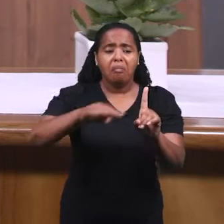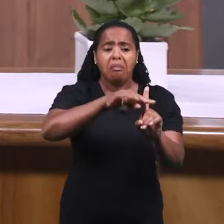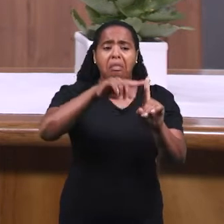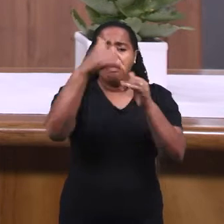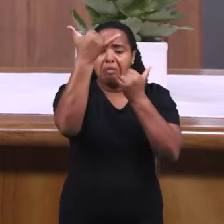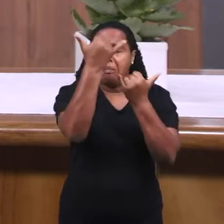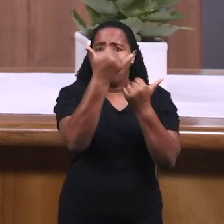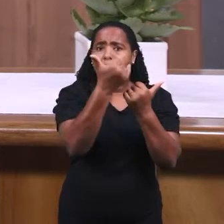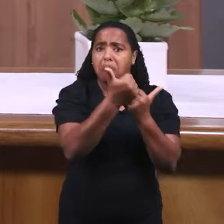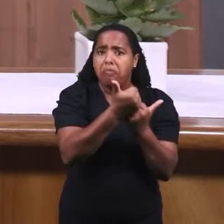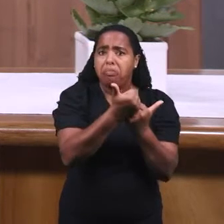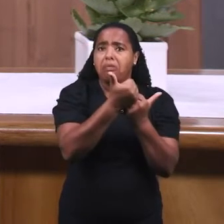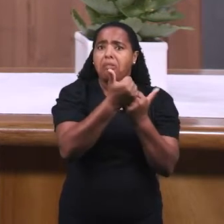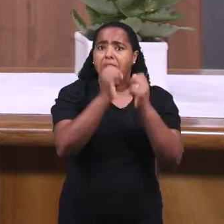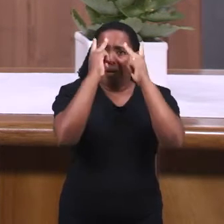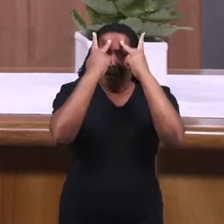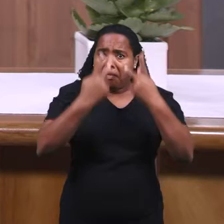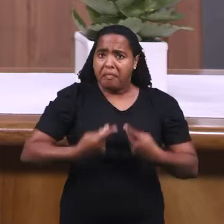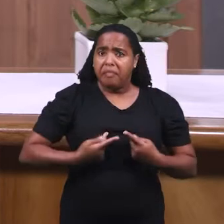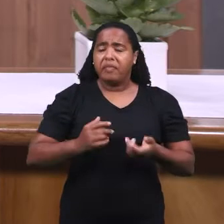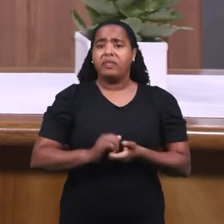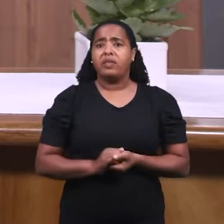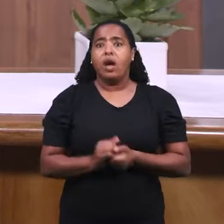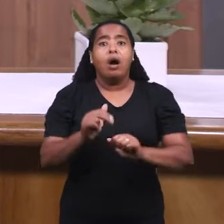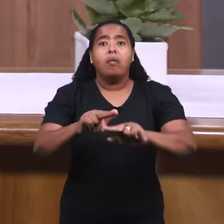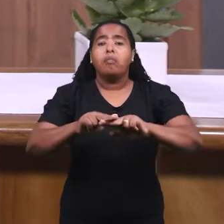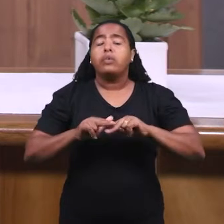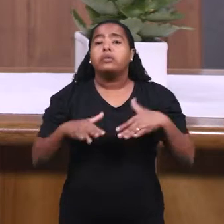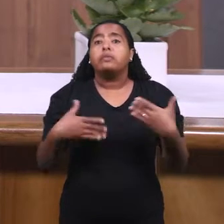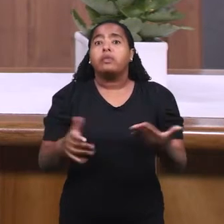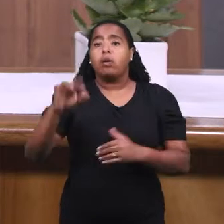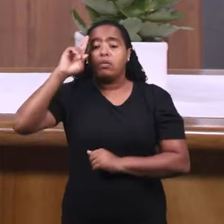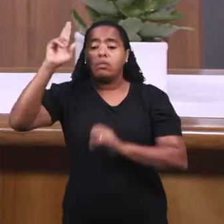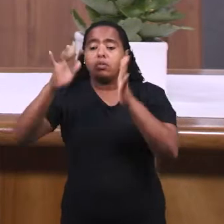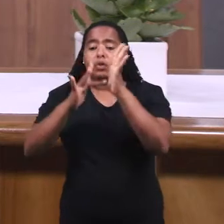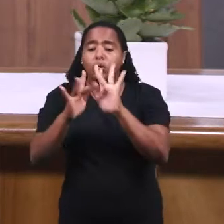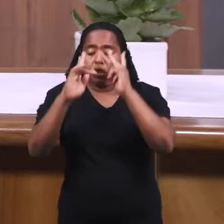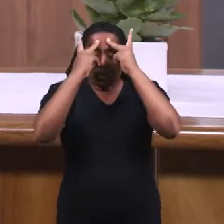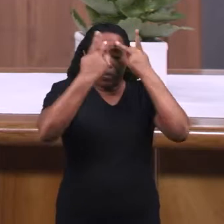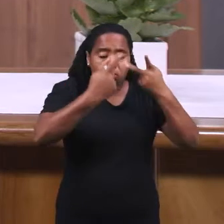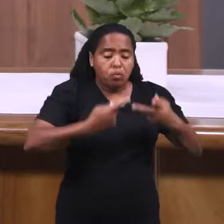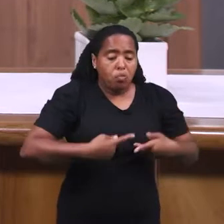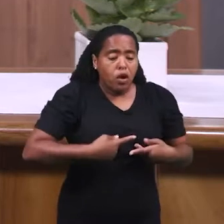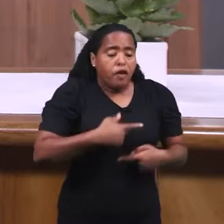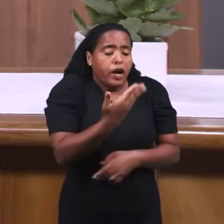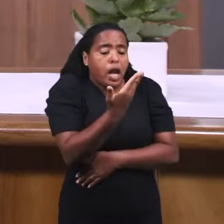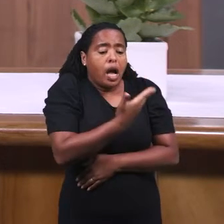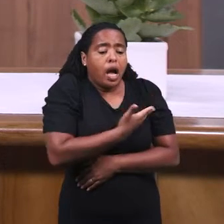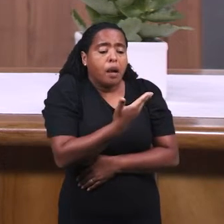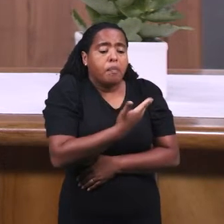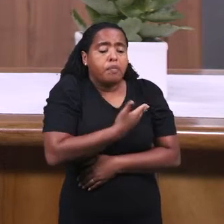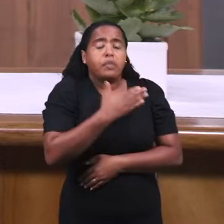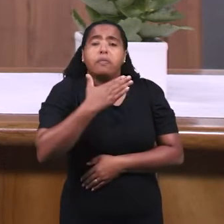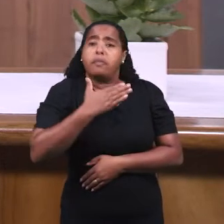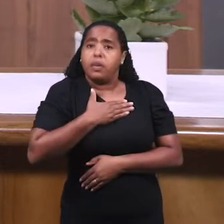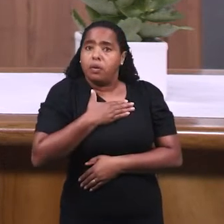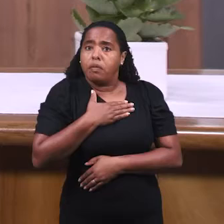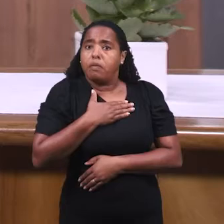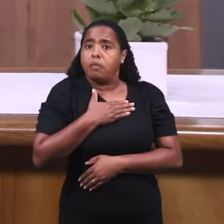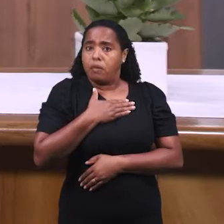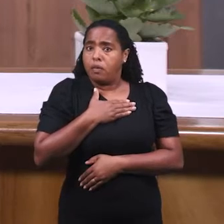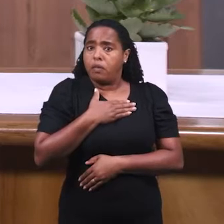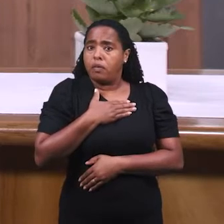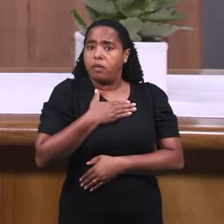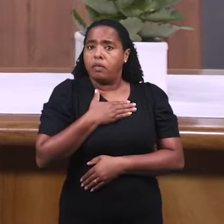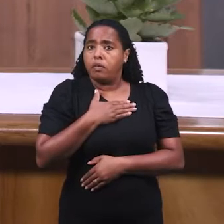За людей. И так Он и называет людей. И нет большей любви, когда кто-то отдает жизнь свою